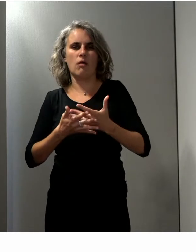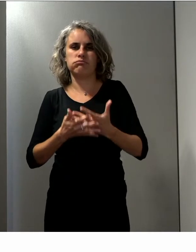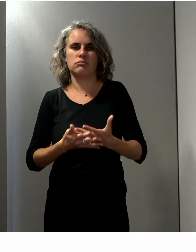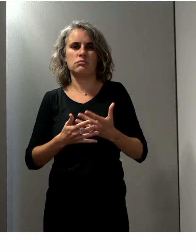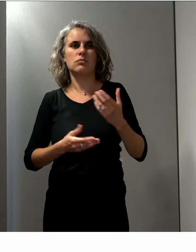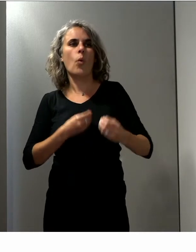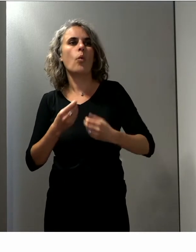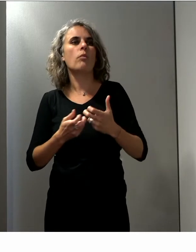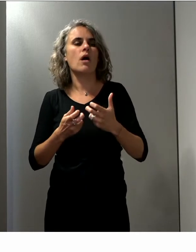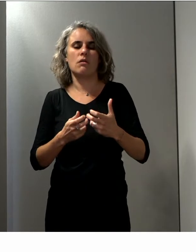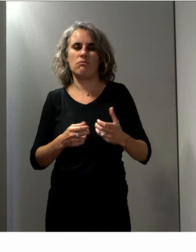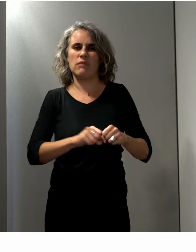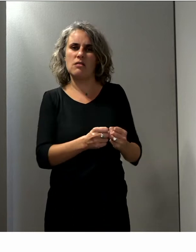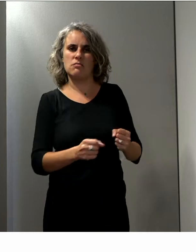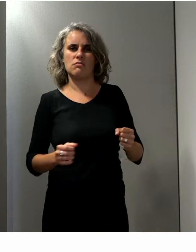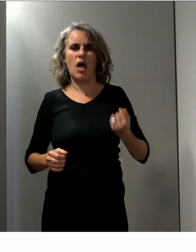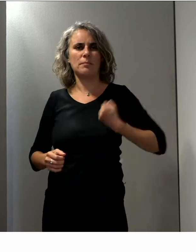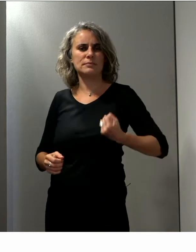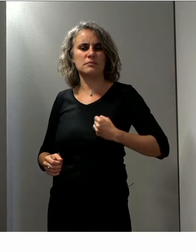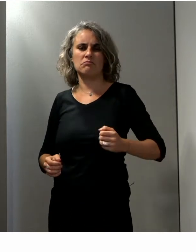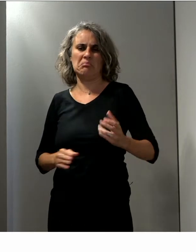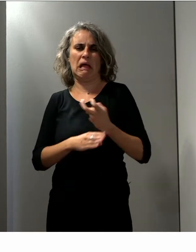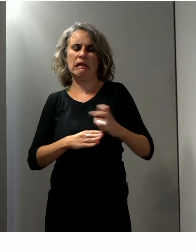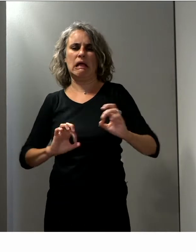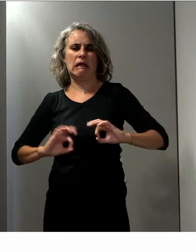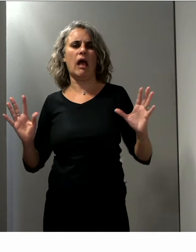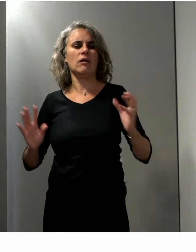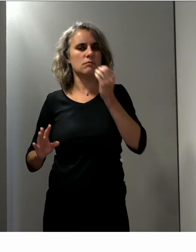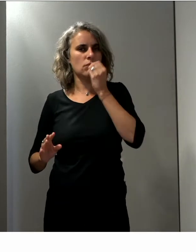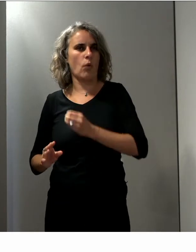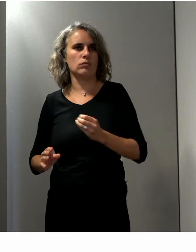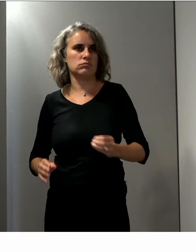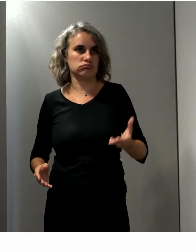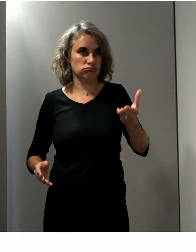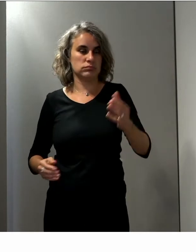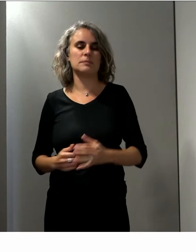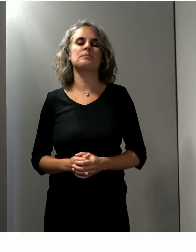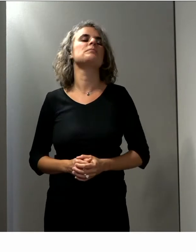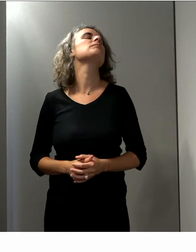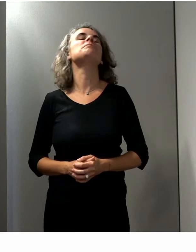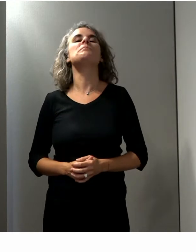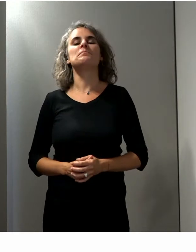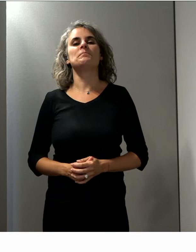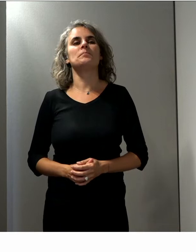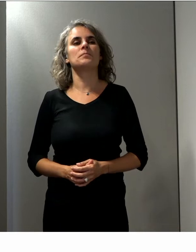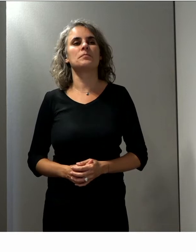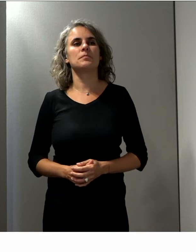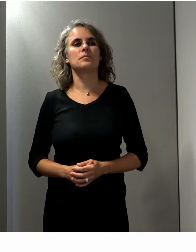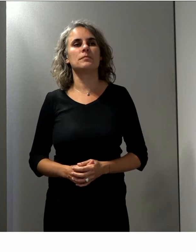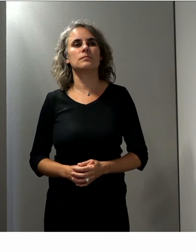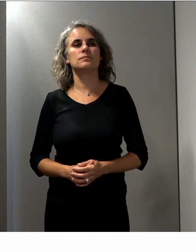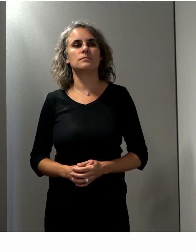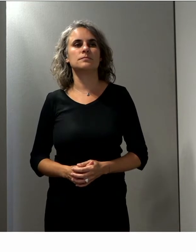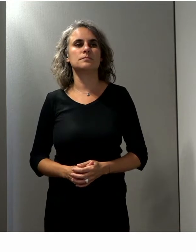empêcher quoi que ce soit comme le pliage. Il n'y a pas de problème pour cela, et ça permet du coup de se mettre sur le fauteuil roulant. On a cette